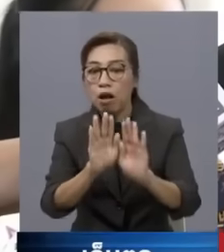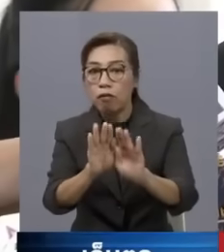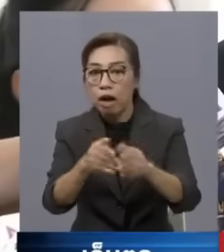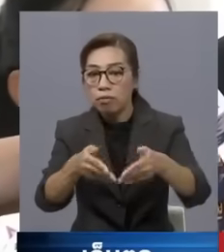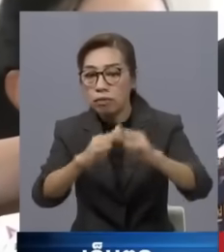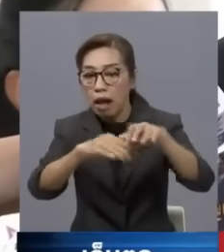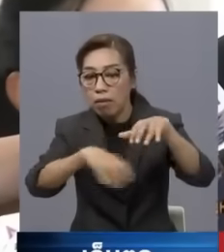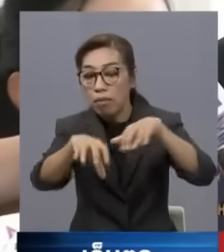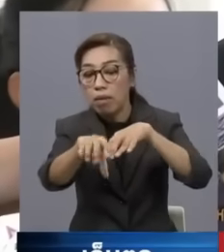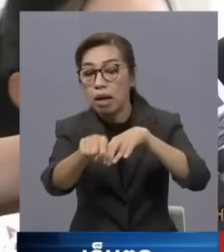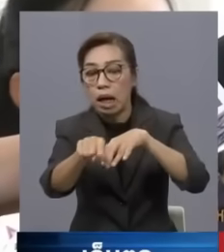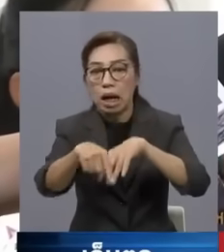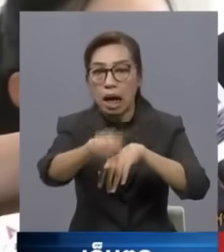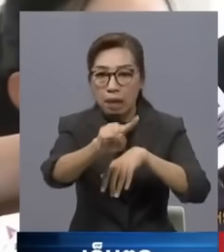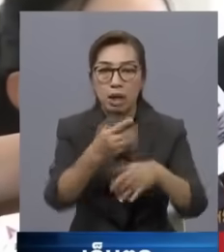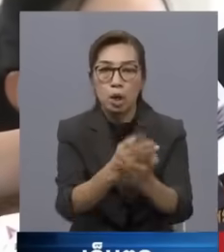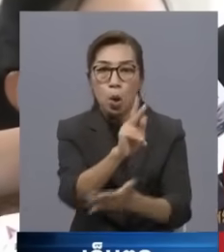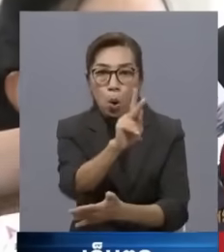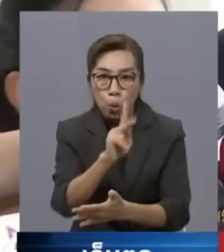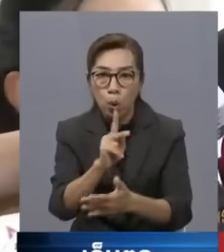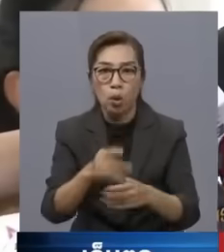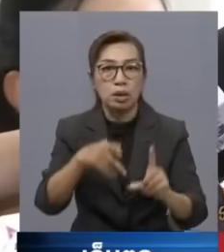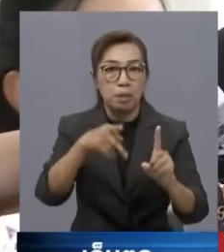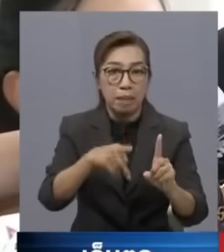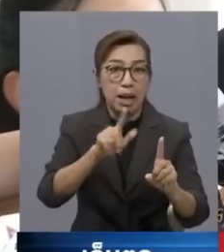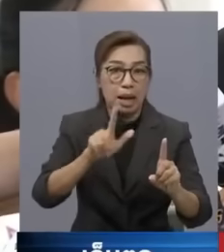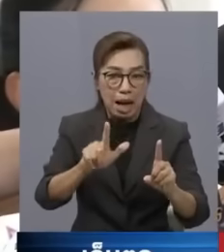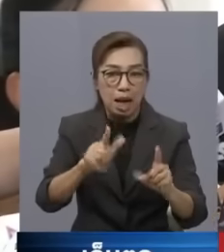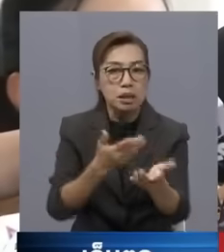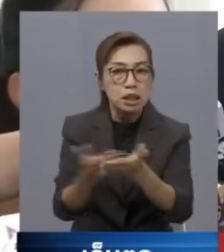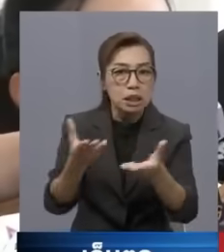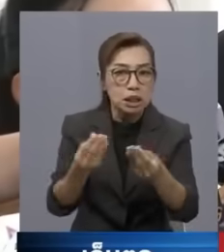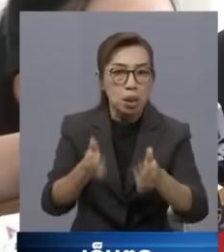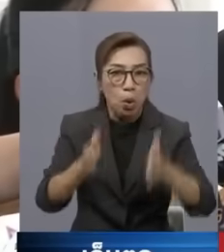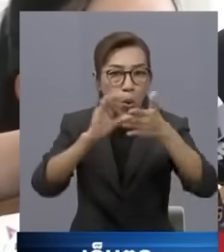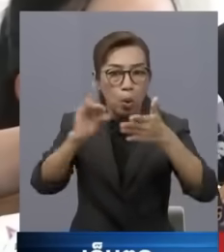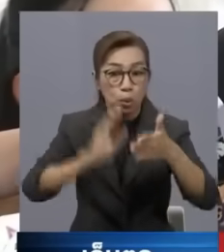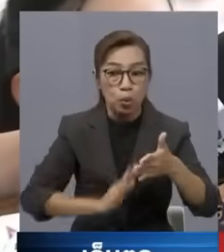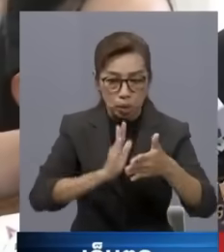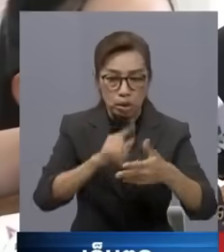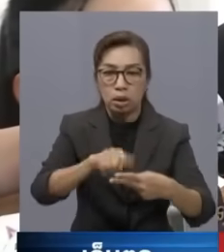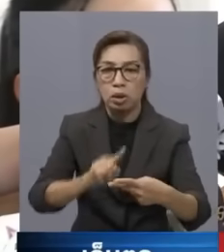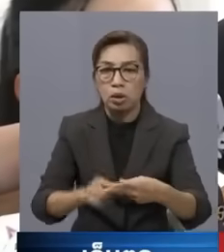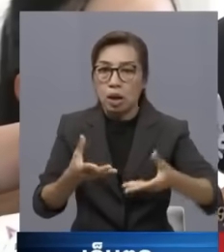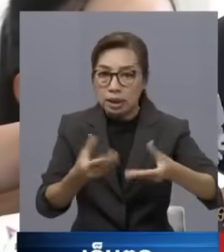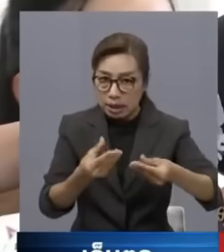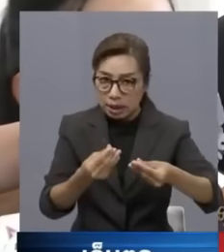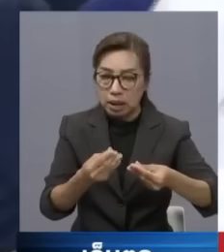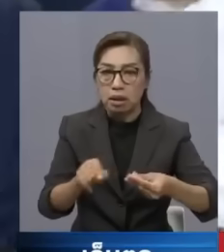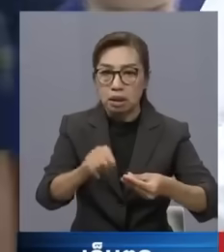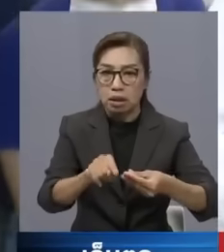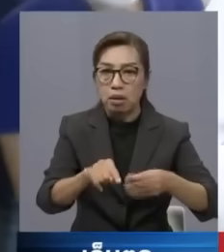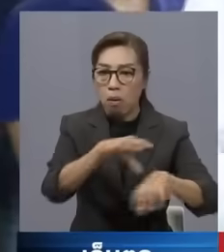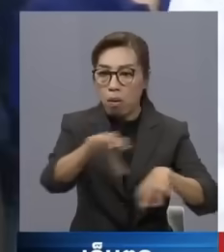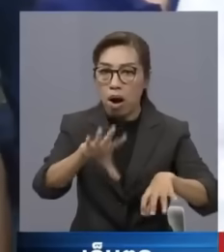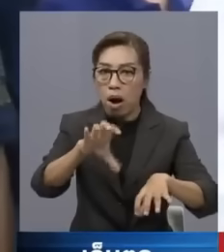ล้านบาทเพื่อซื้อขายที่ดินคอนโดหรูย่านทองหล่อรวมถึงกรณีการเลี่ยงการซื้อขายที่ดินกว่า 500ล้านย่าน